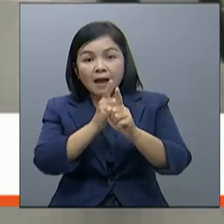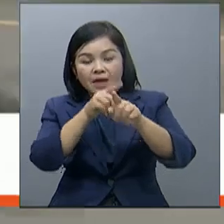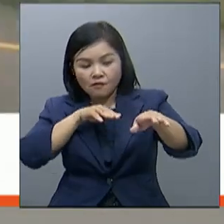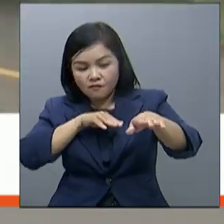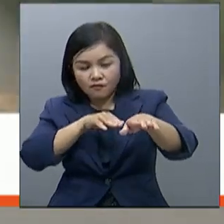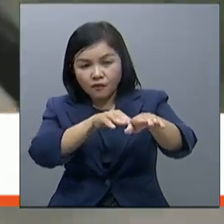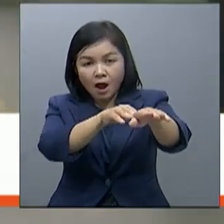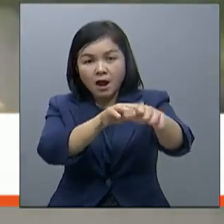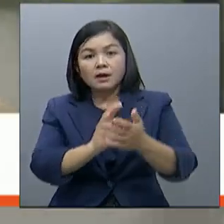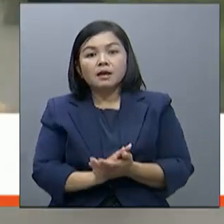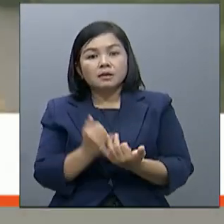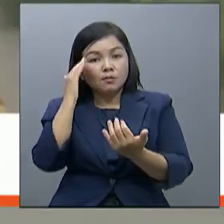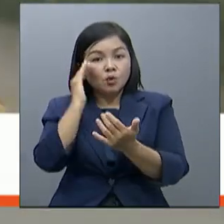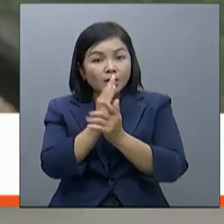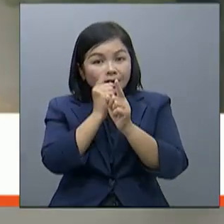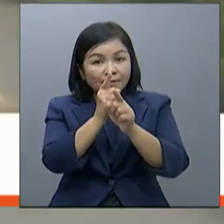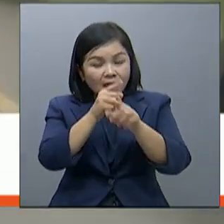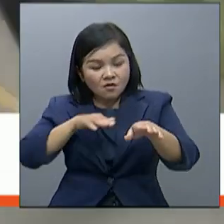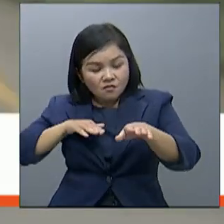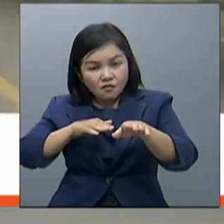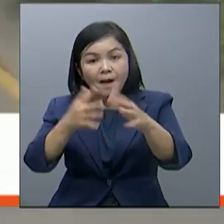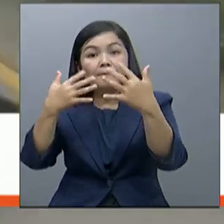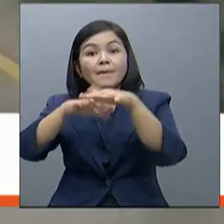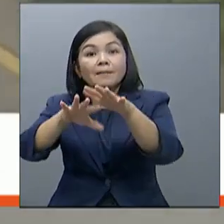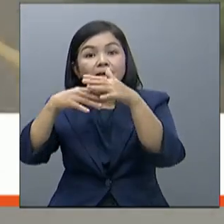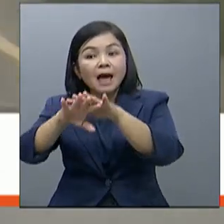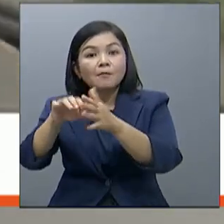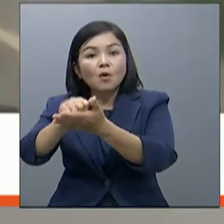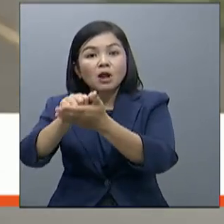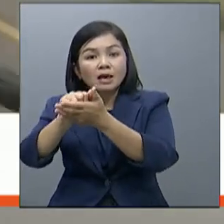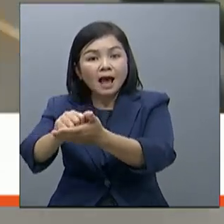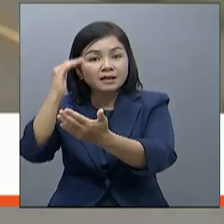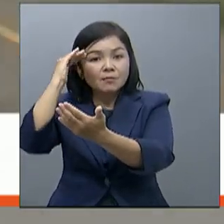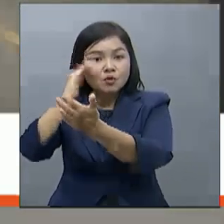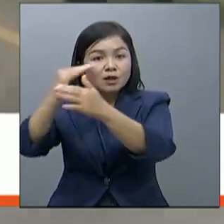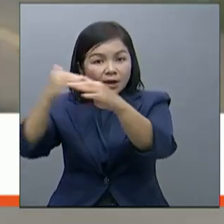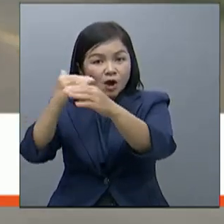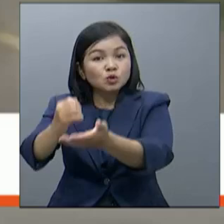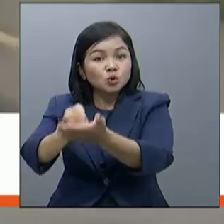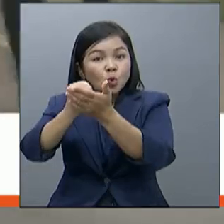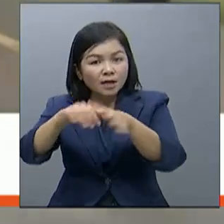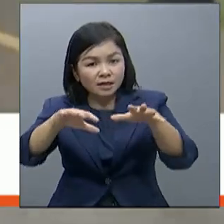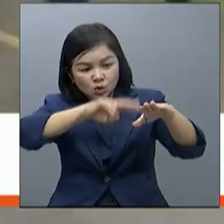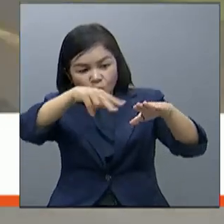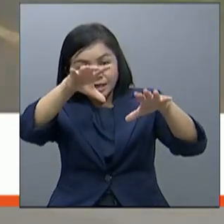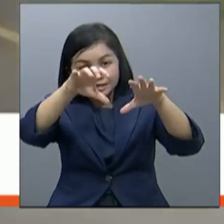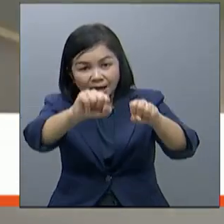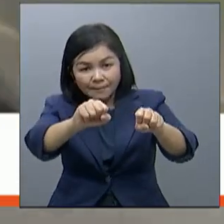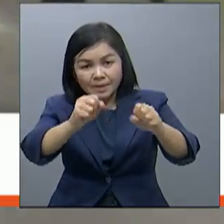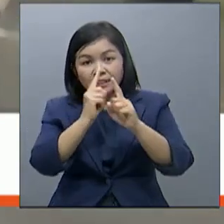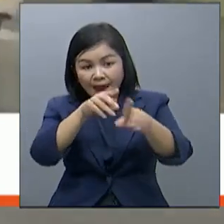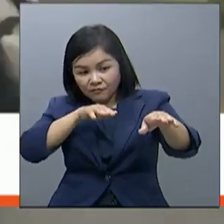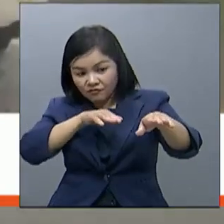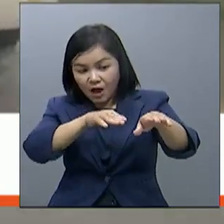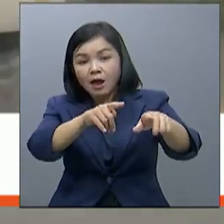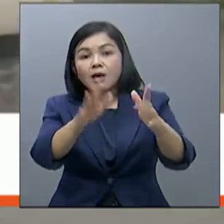วิ่งถึงเป้าหมายค่ะตม.ประสานไปยังหน่วยบริการประชาชนทางหลวงรัตภูมิให้สกัดจับด้านในมีแรงงานเมียนม